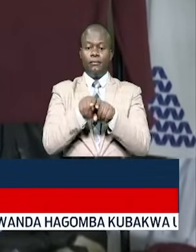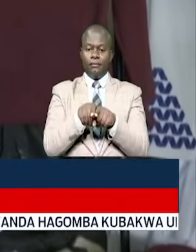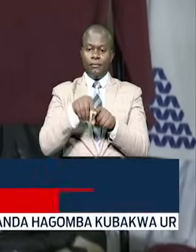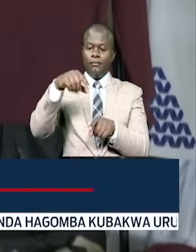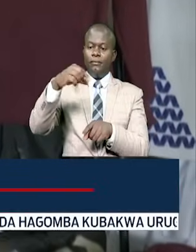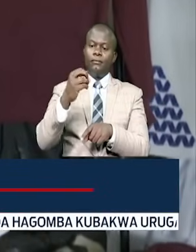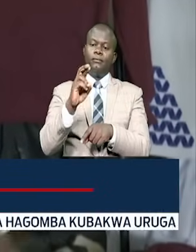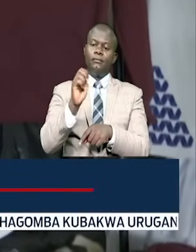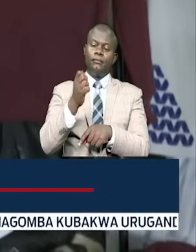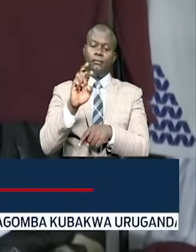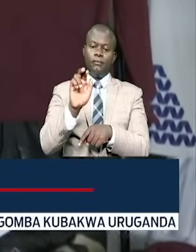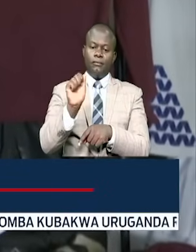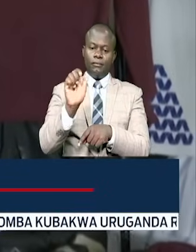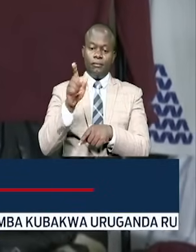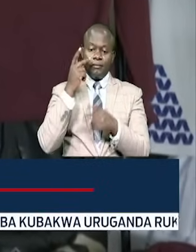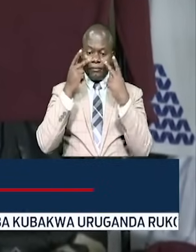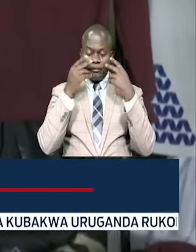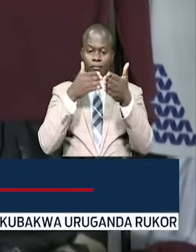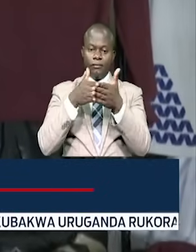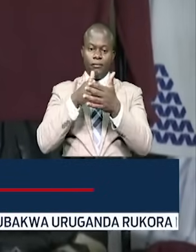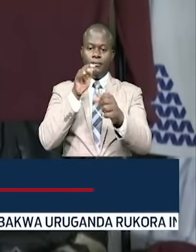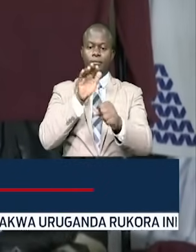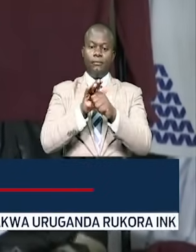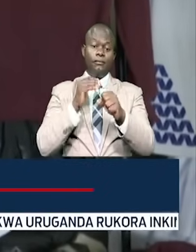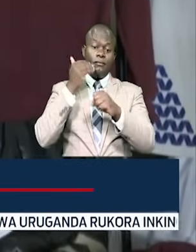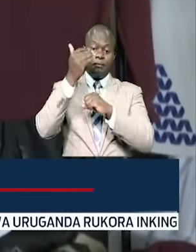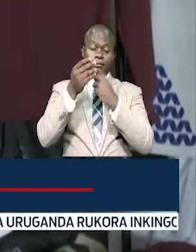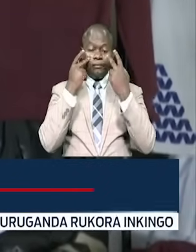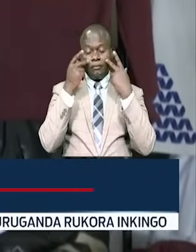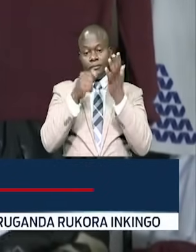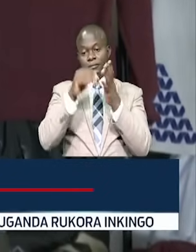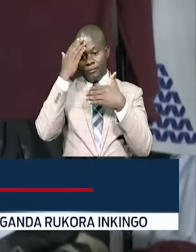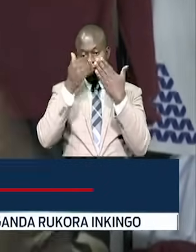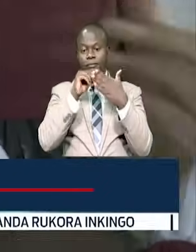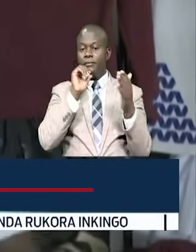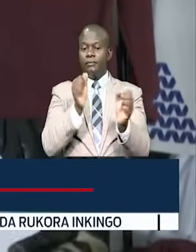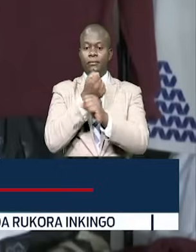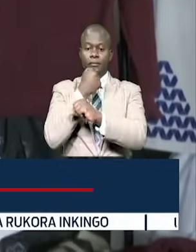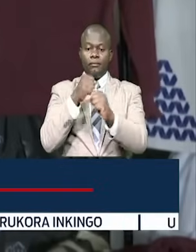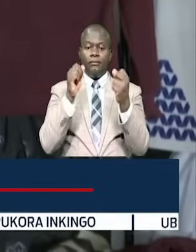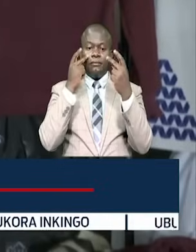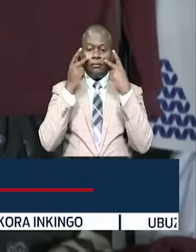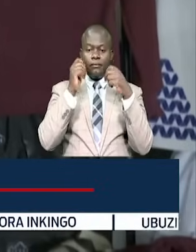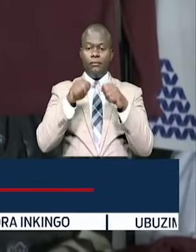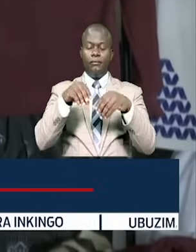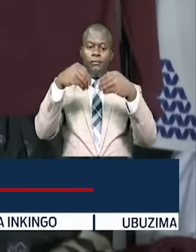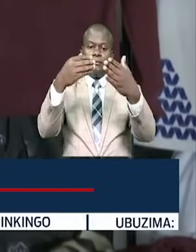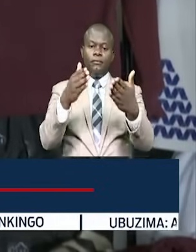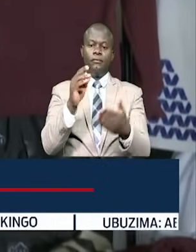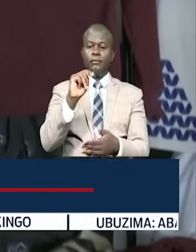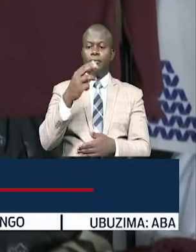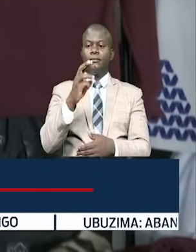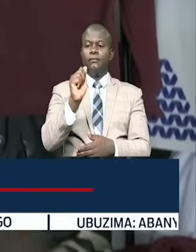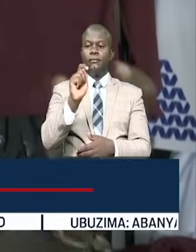rero ugasanga n'ubundi birakudindiza cyane cyangwa ugasanga n'ubundi ni ikibazo kuko utahita ubibona kuko nago ufite koratero watanga navuga ko n'ubundi icyo